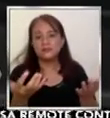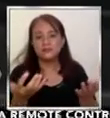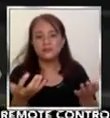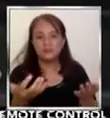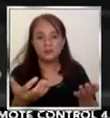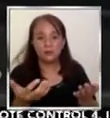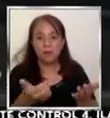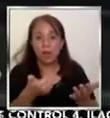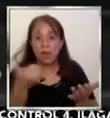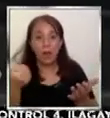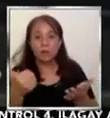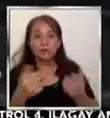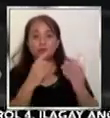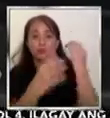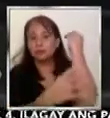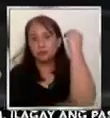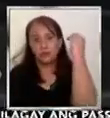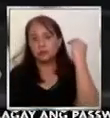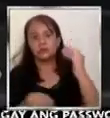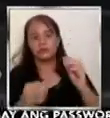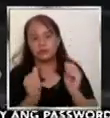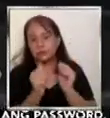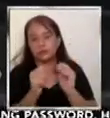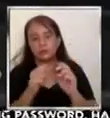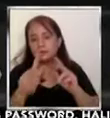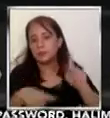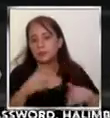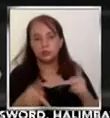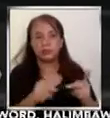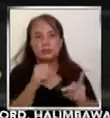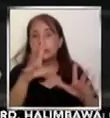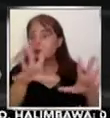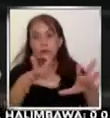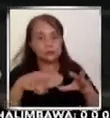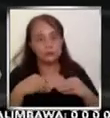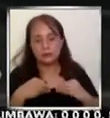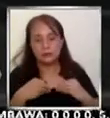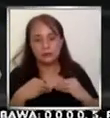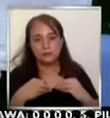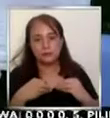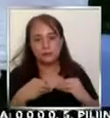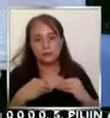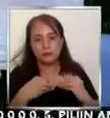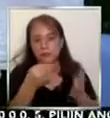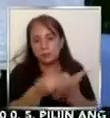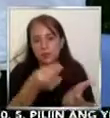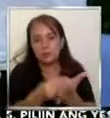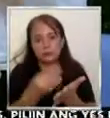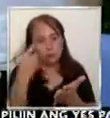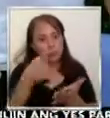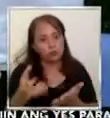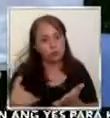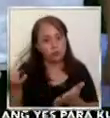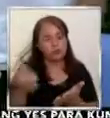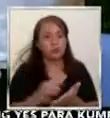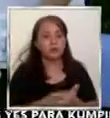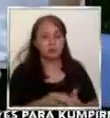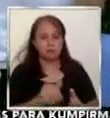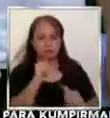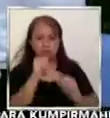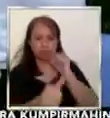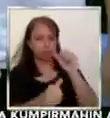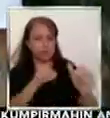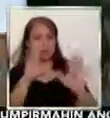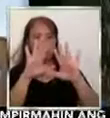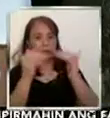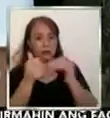less fortunate nating kababayan na hindi nakakatanggap nung inilang pondo para sa kanila. Mariing itinanggi ni Barangay Captain